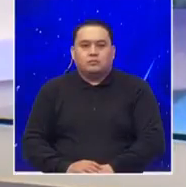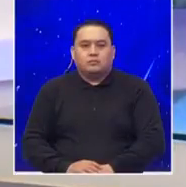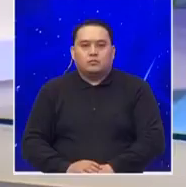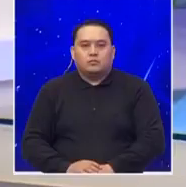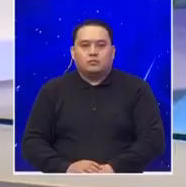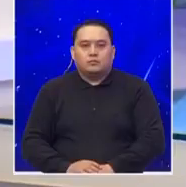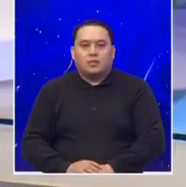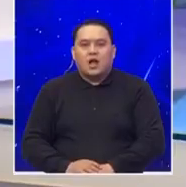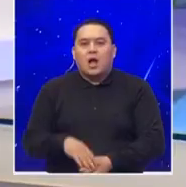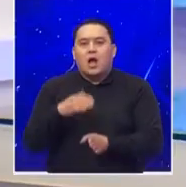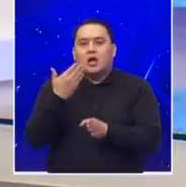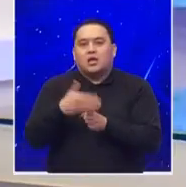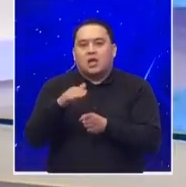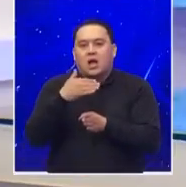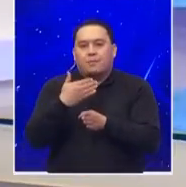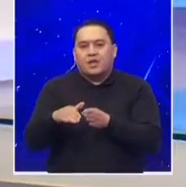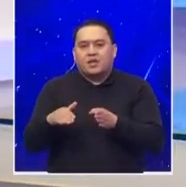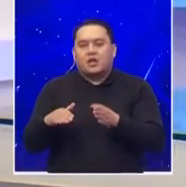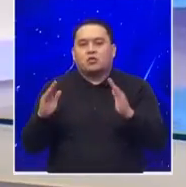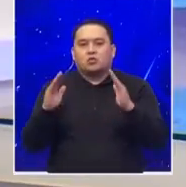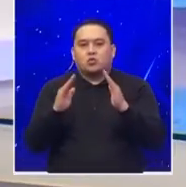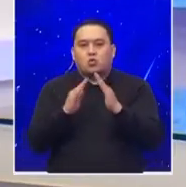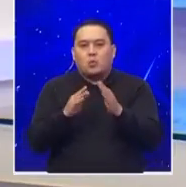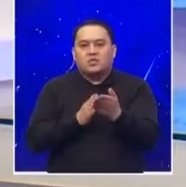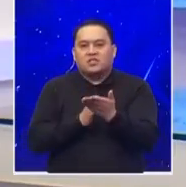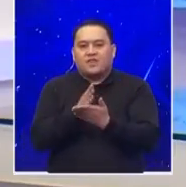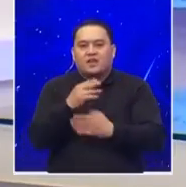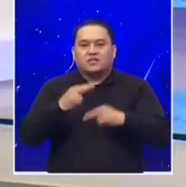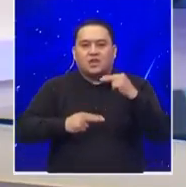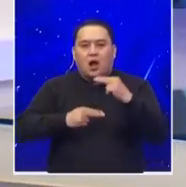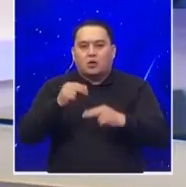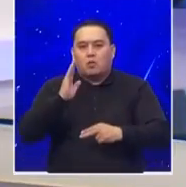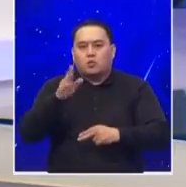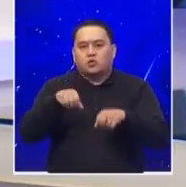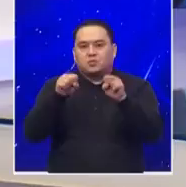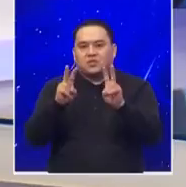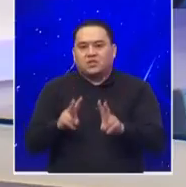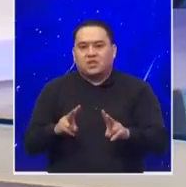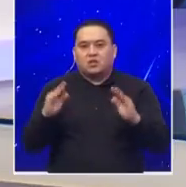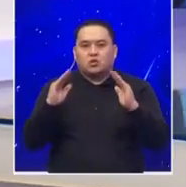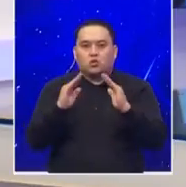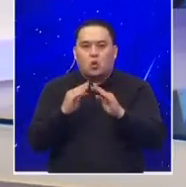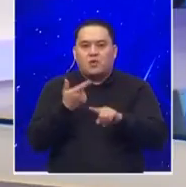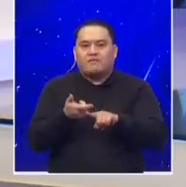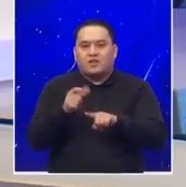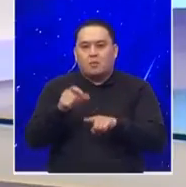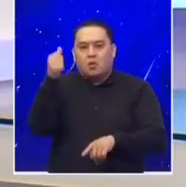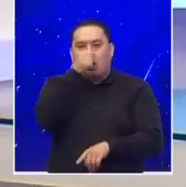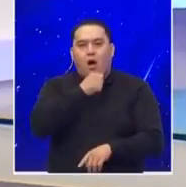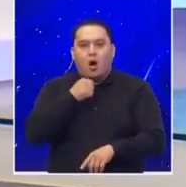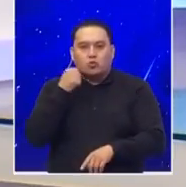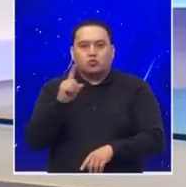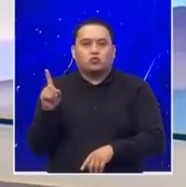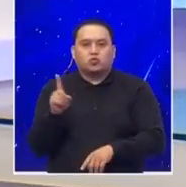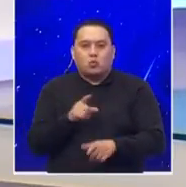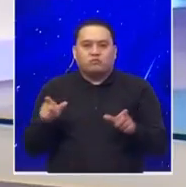Рекорды по росту ипотечного кредитования и бум в сфере строительства ожидают эксперты рынка недвижимости в этом году. Несмотря